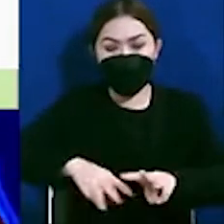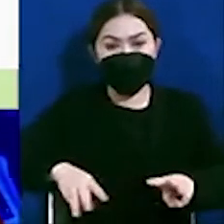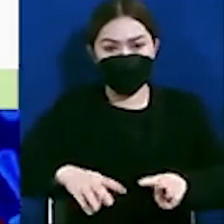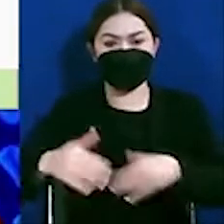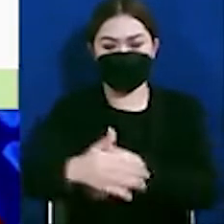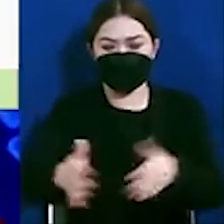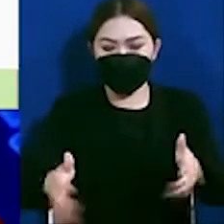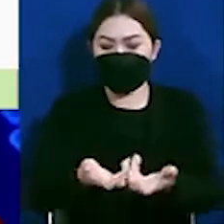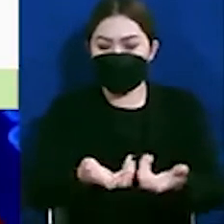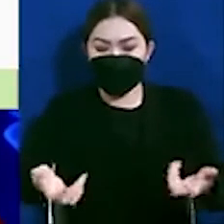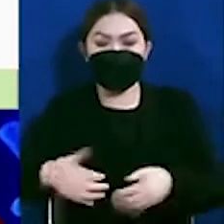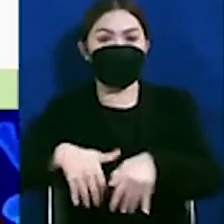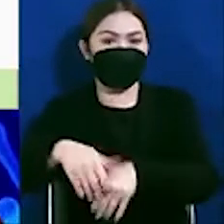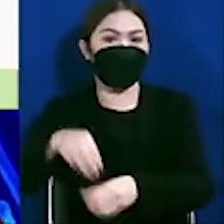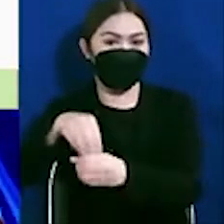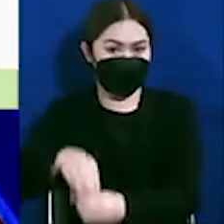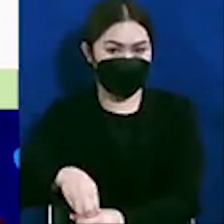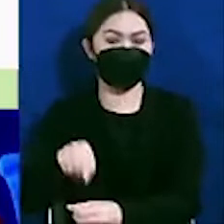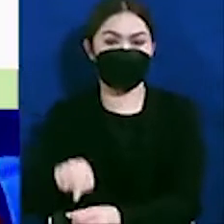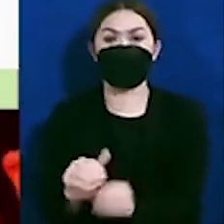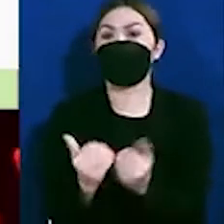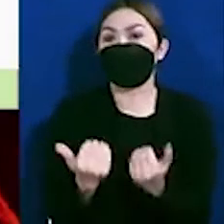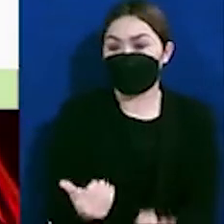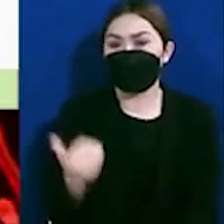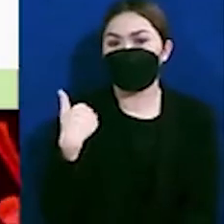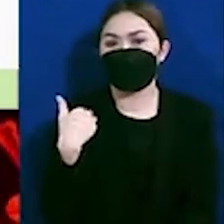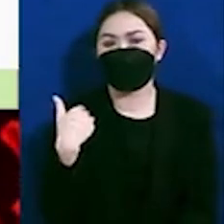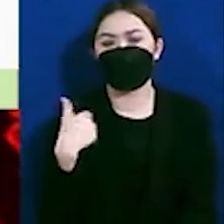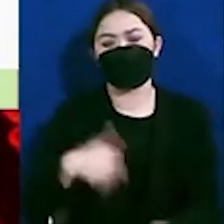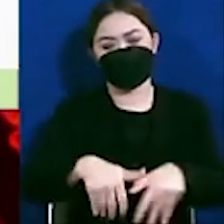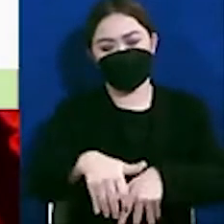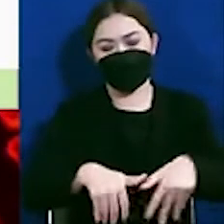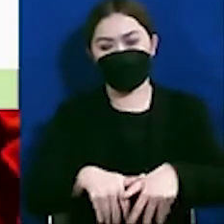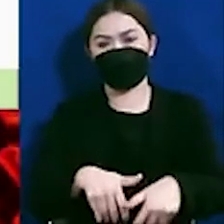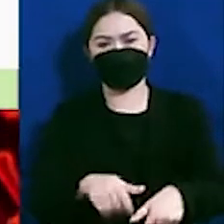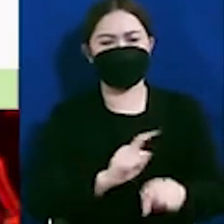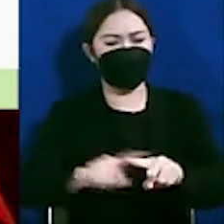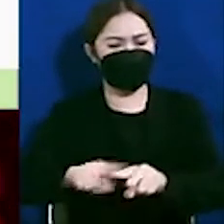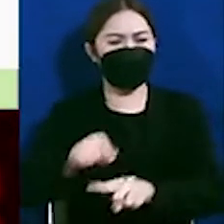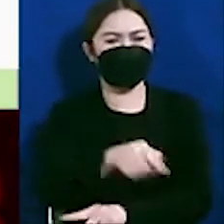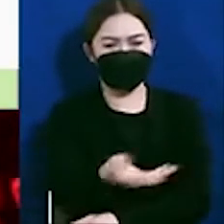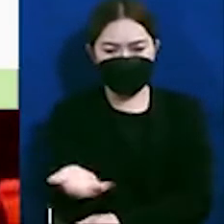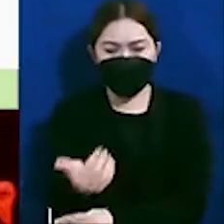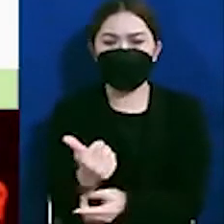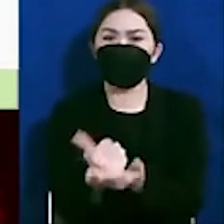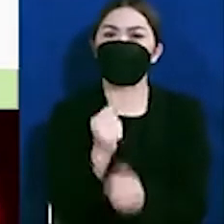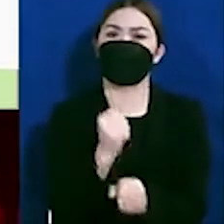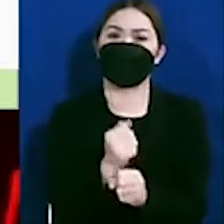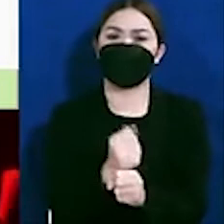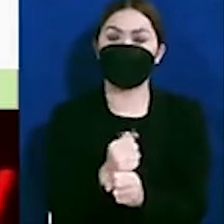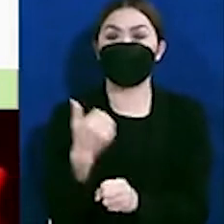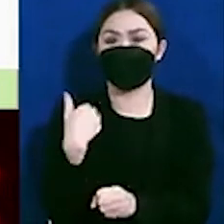ทำเป็นการแยกกับตัวในชุมชนนะครับตอนนี้ก็มีภาคประชาสังคมหลายส่วนที่เข้ามาทำนะครับ